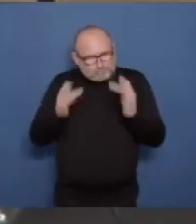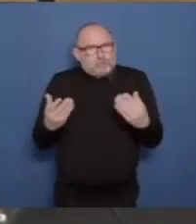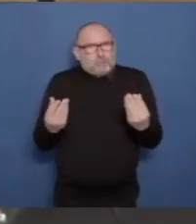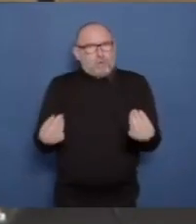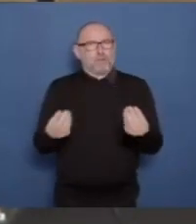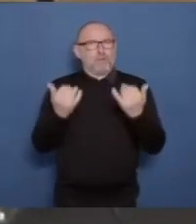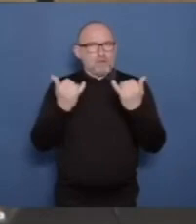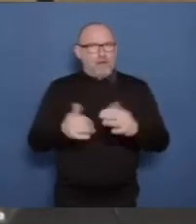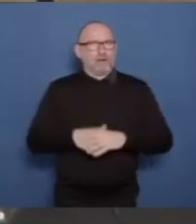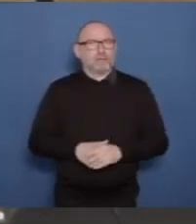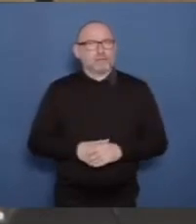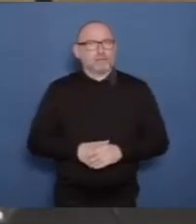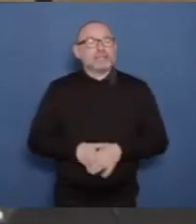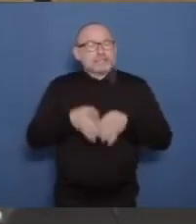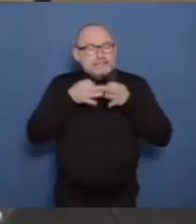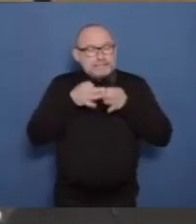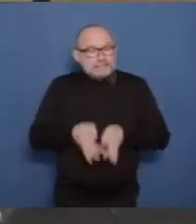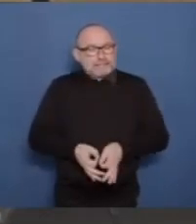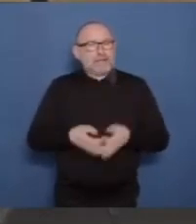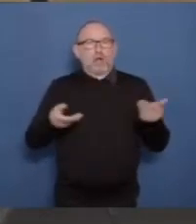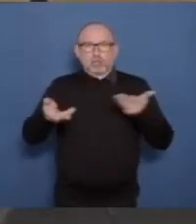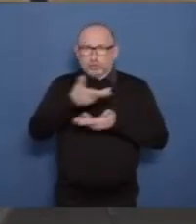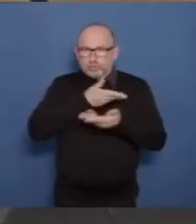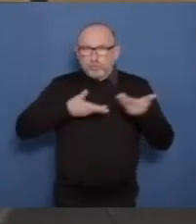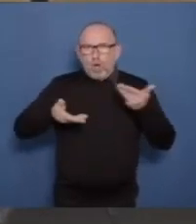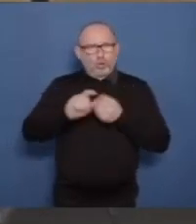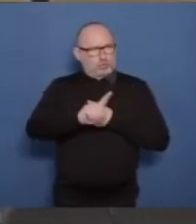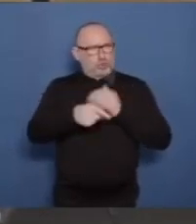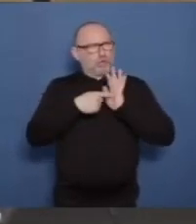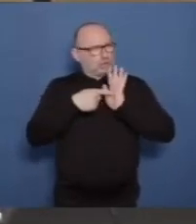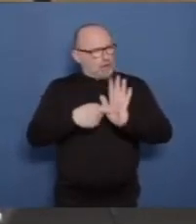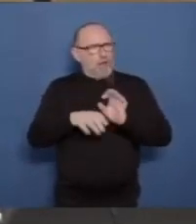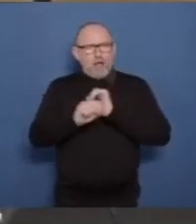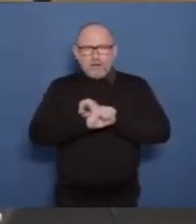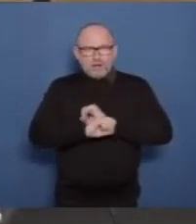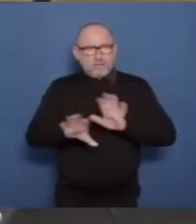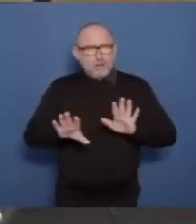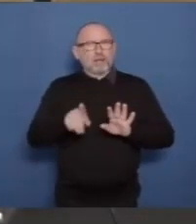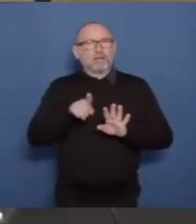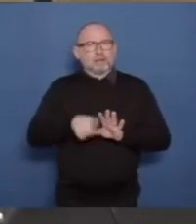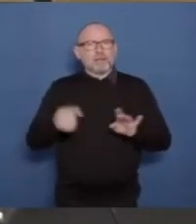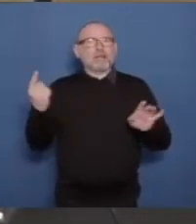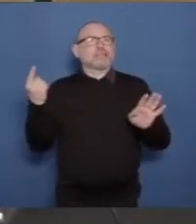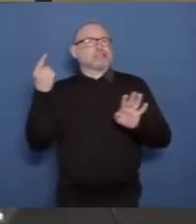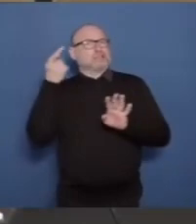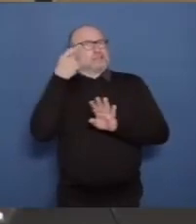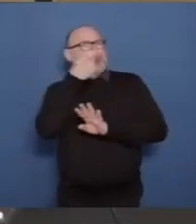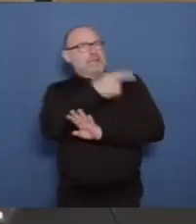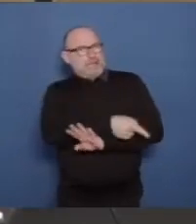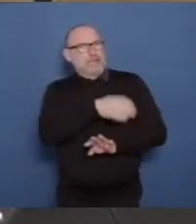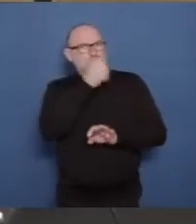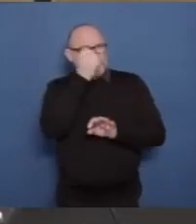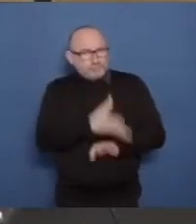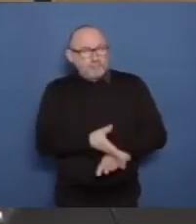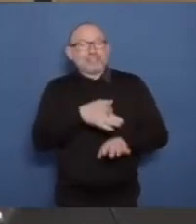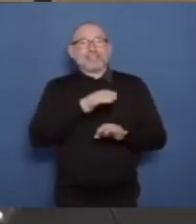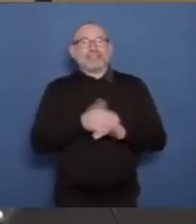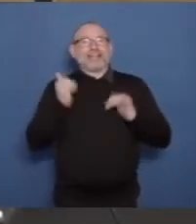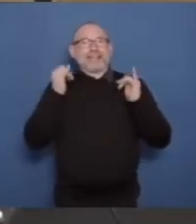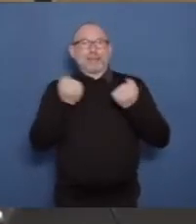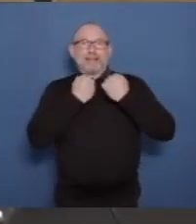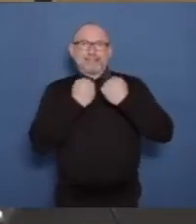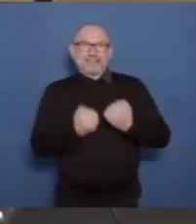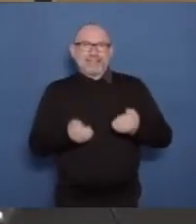intensiv darüber diskutiert, besprochen, Sie haben das deutlich gemacht, inwiefern der Raketenbeschuss dieses Leben in Sicherheit